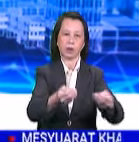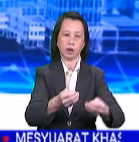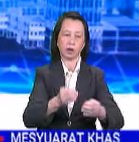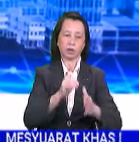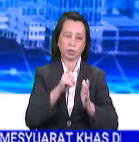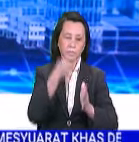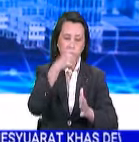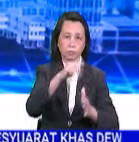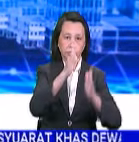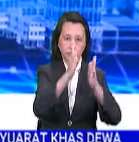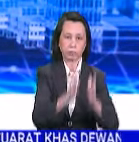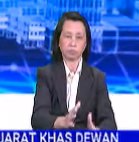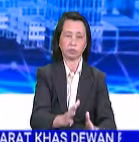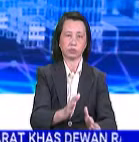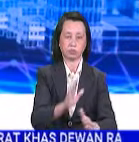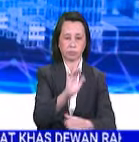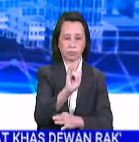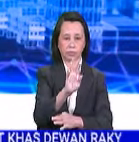mendalam kepada individu terlibat.